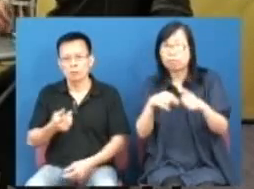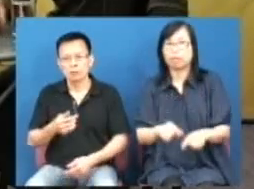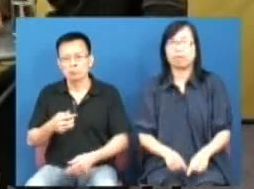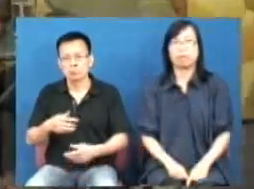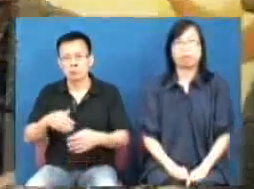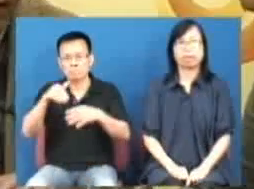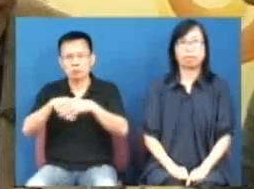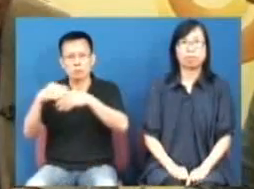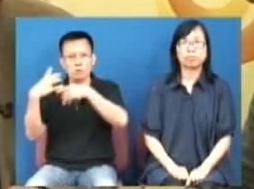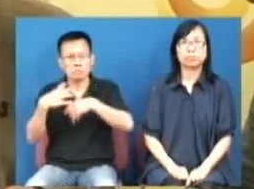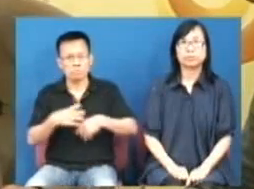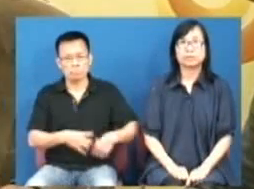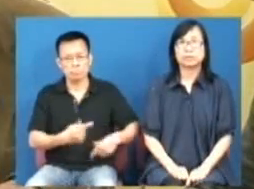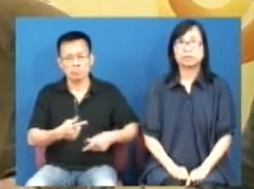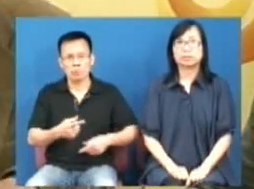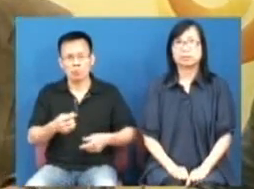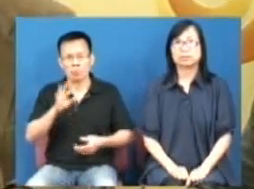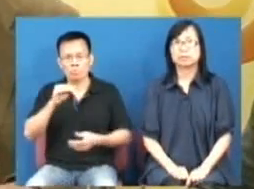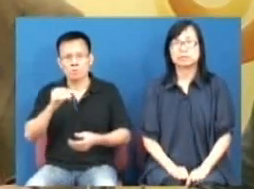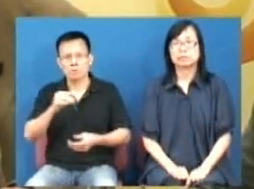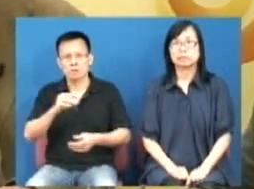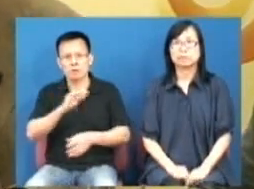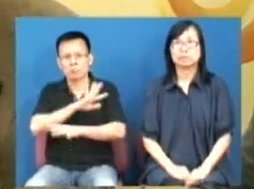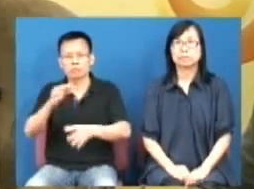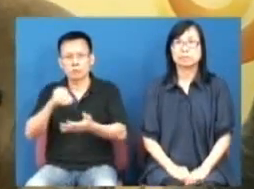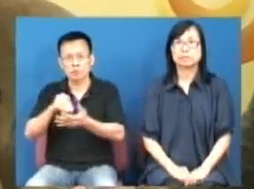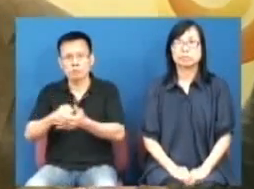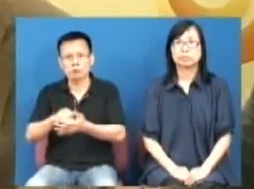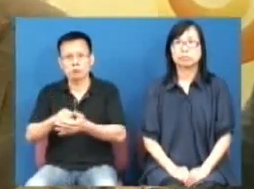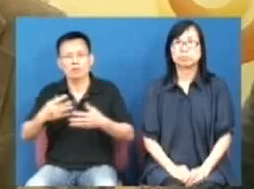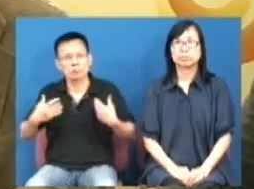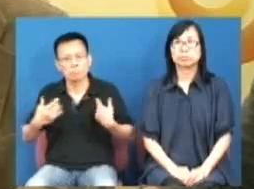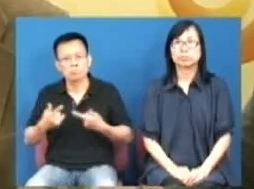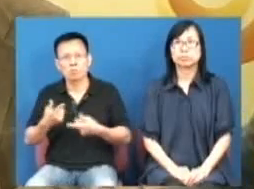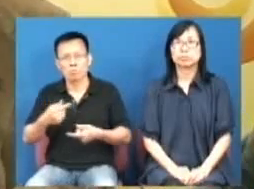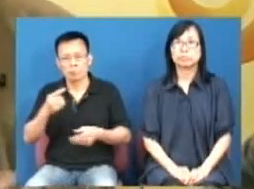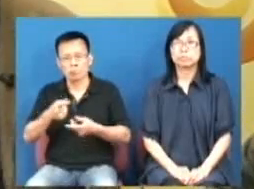以唔參加我哋嘅遊戲，我哋作為節目主持人、作為評論嘅人，